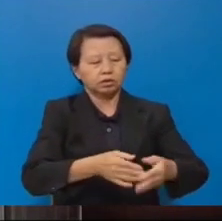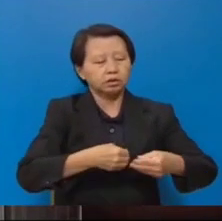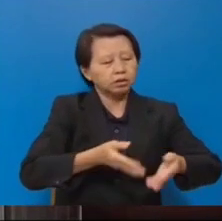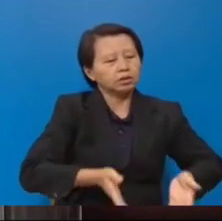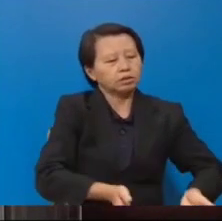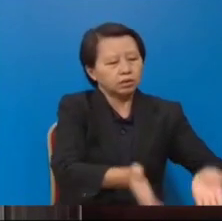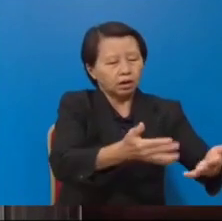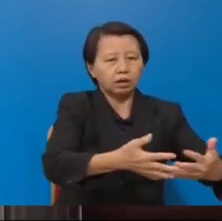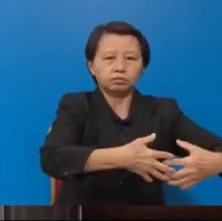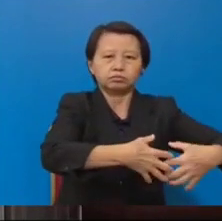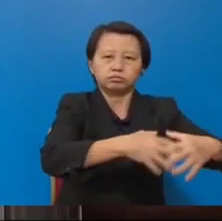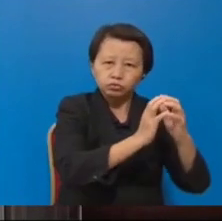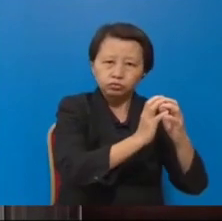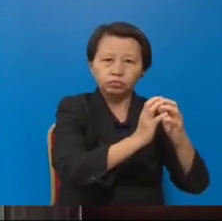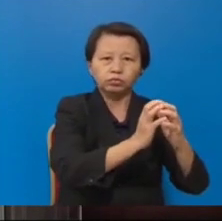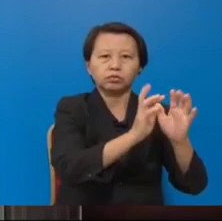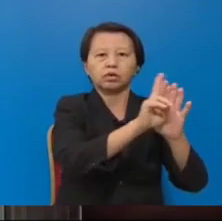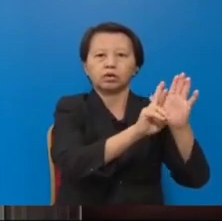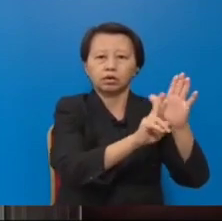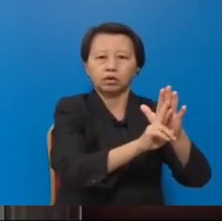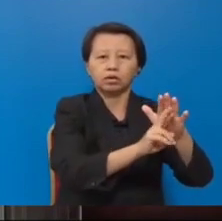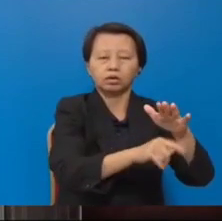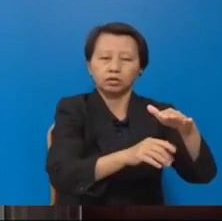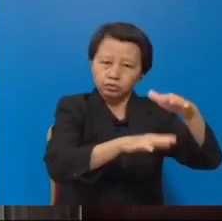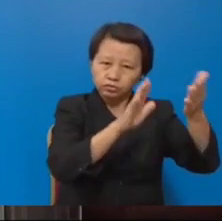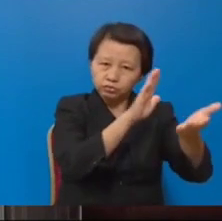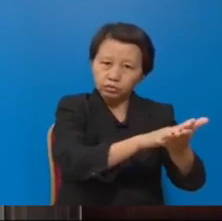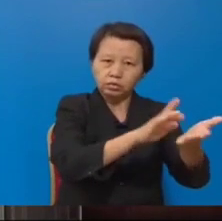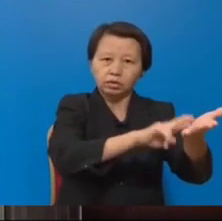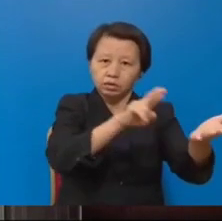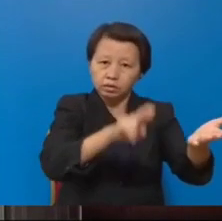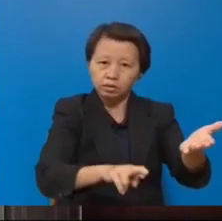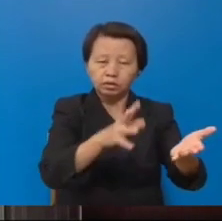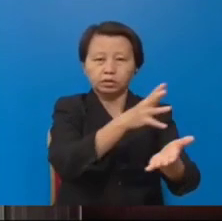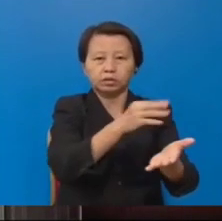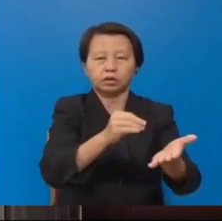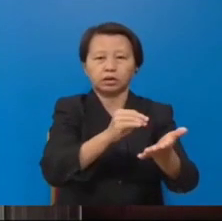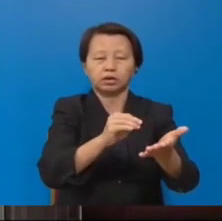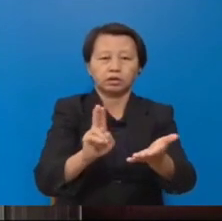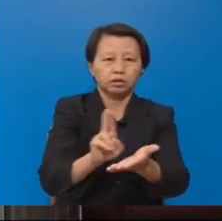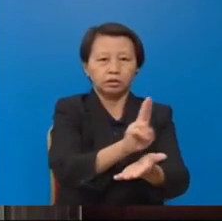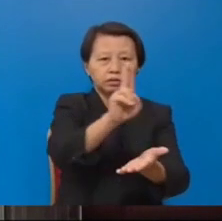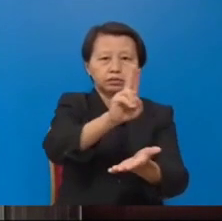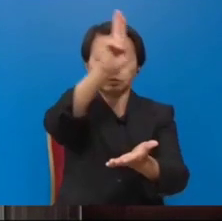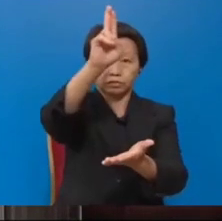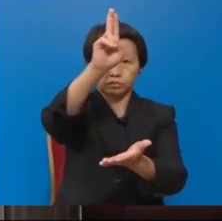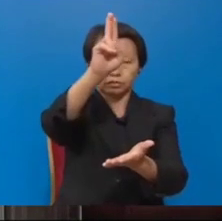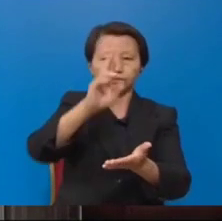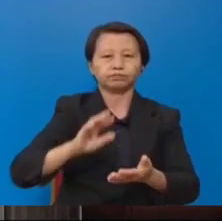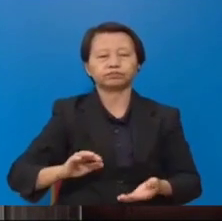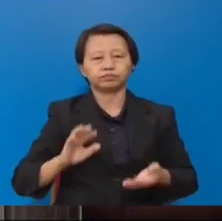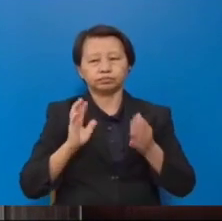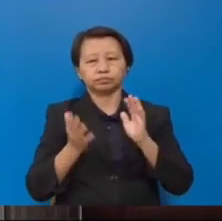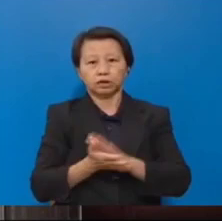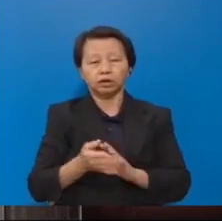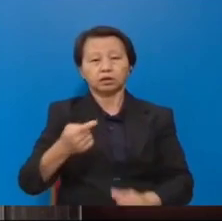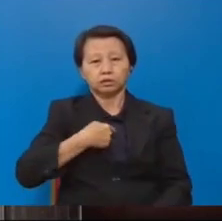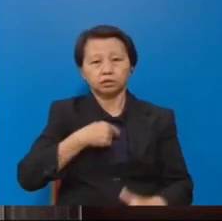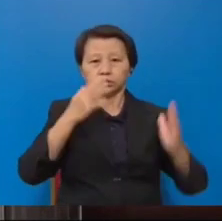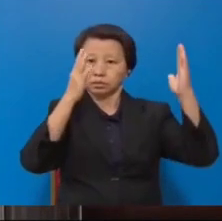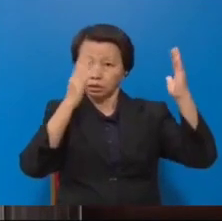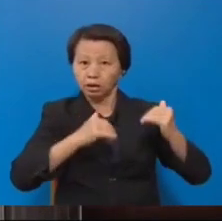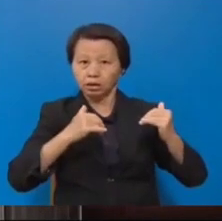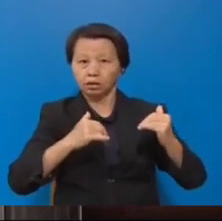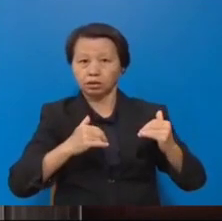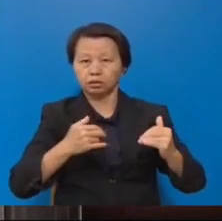rukun negara dan segi truk negara di sekolah rendah dan juga di sekolah di institusi tinggi maka kita